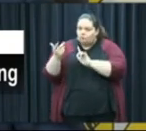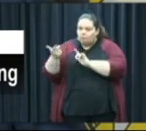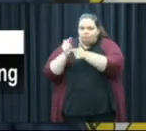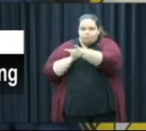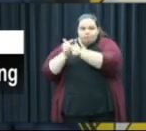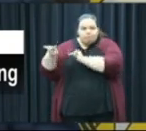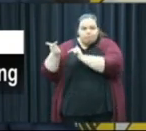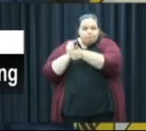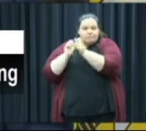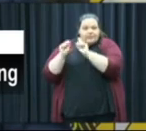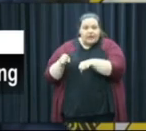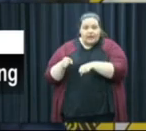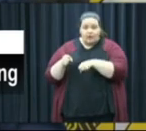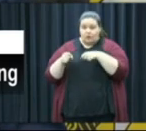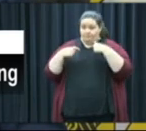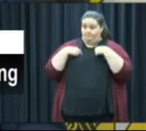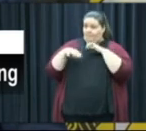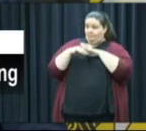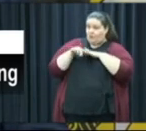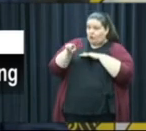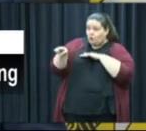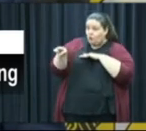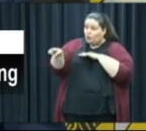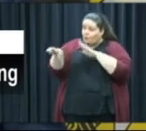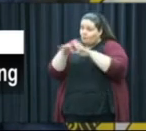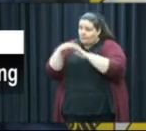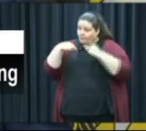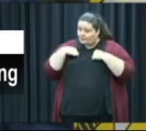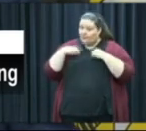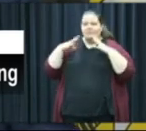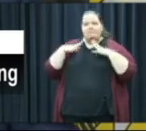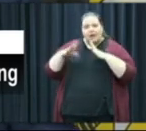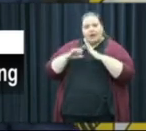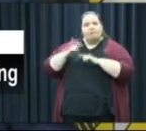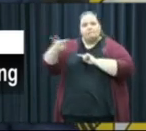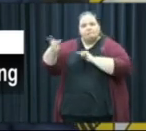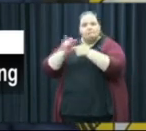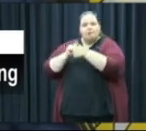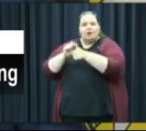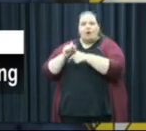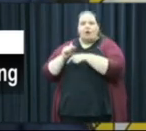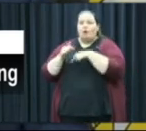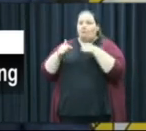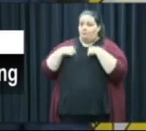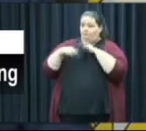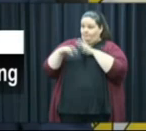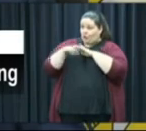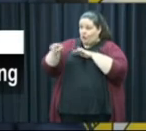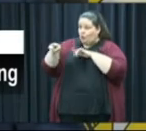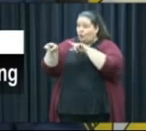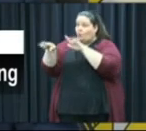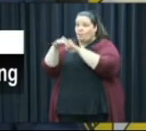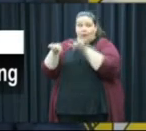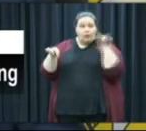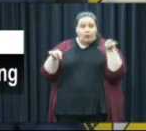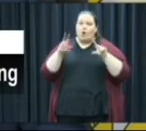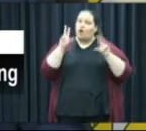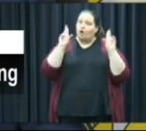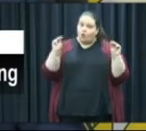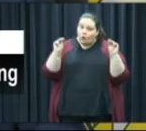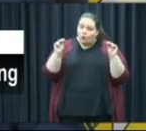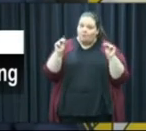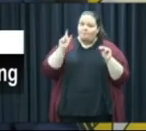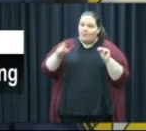Both households must mutually agree to only get together with one another. Les seuls raisonnements qui sont